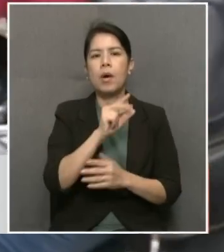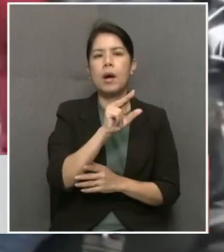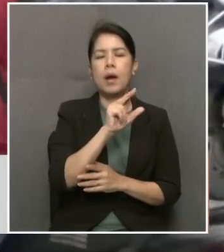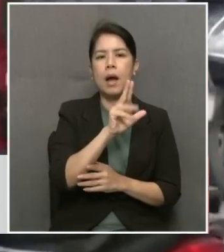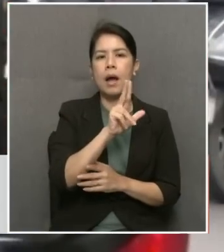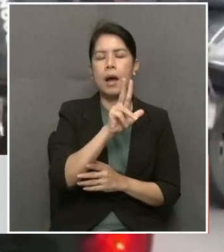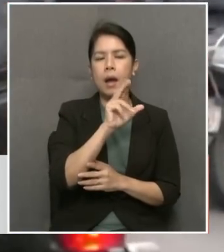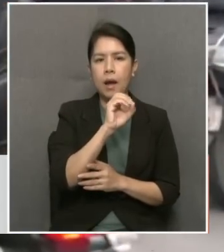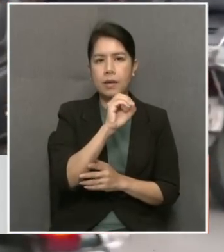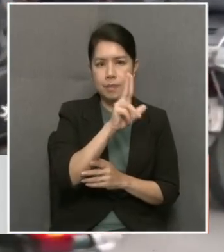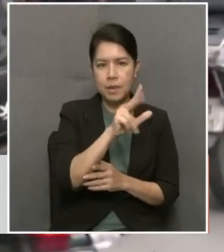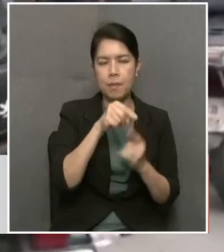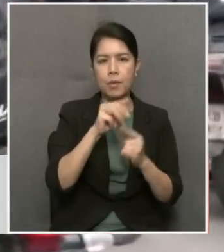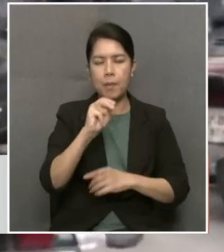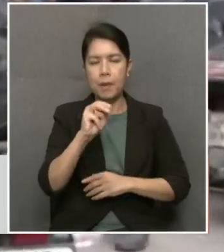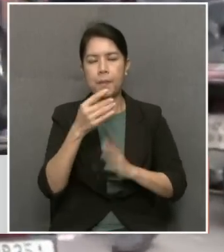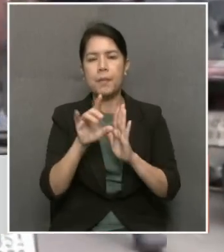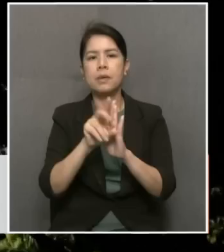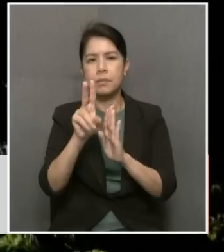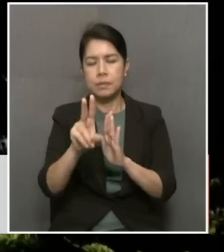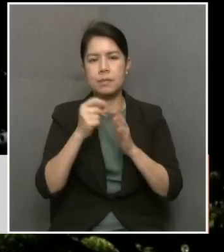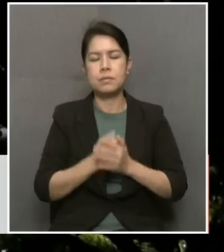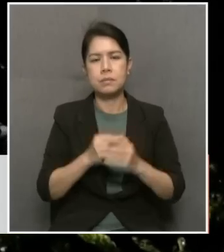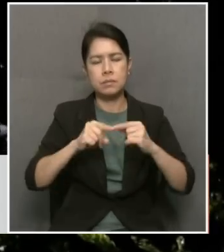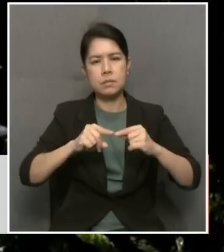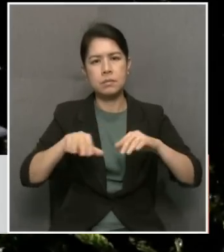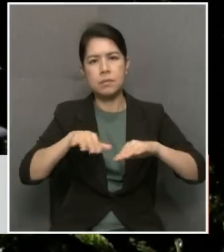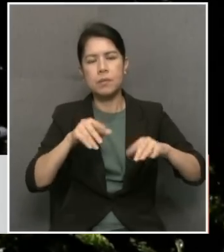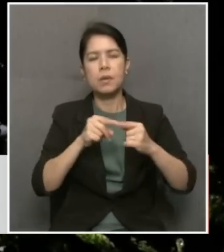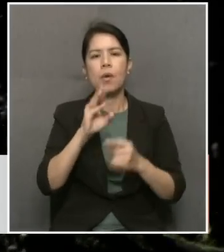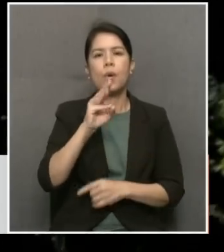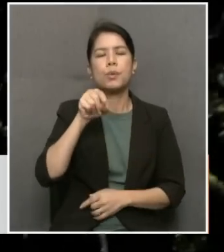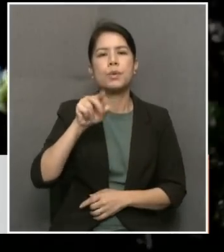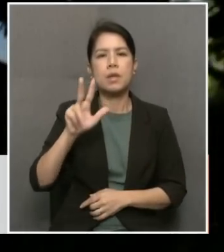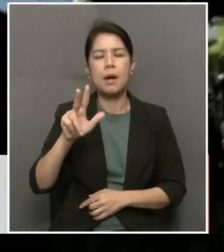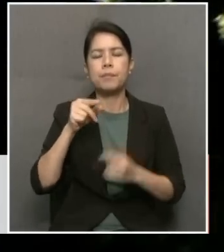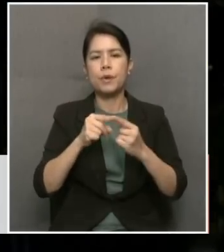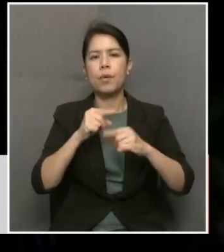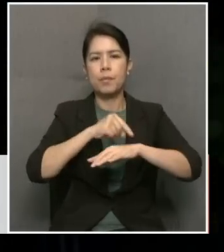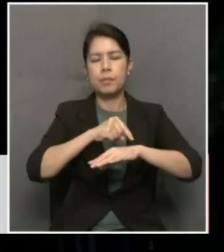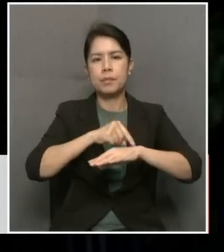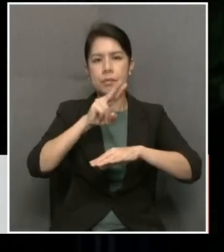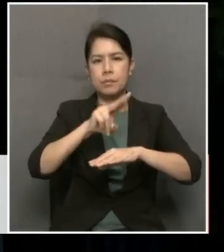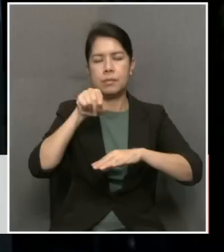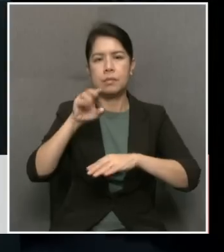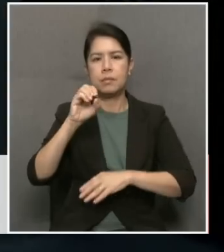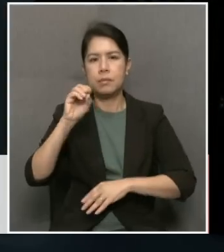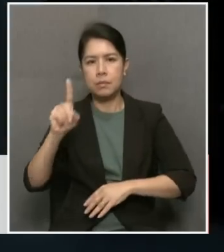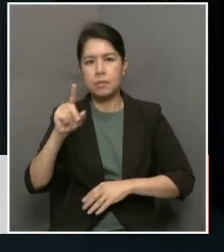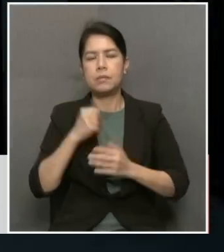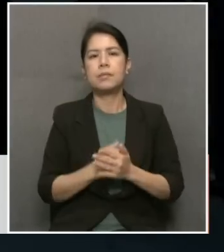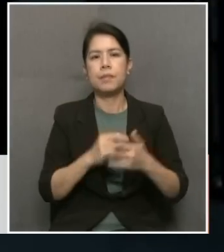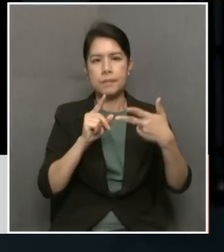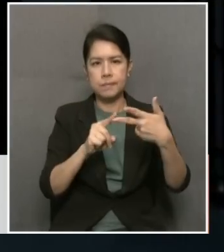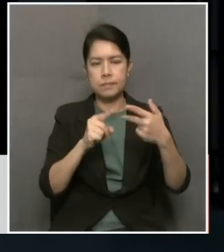26นาทีต่อมาก็เกิดแผ่นดินไหวครั้งที่2ความแรง 6.3 แมกนิจูดเมื่อเวลา 14:51 นาทีเป็นครั้ง